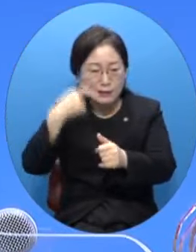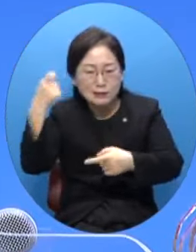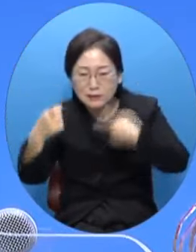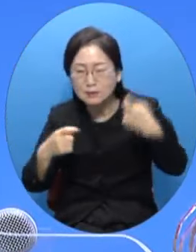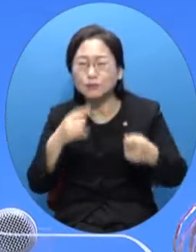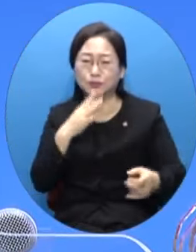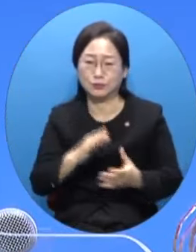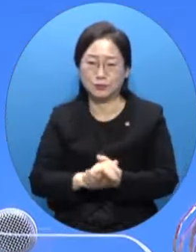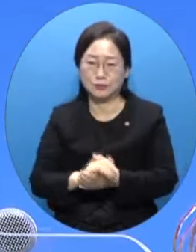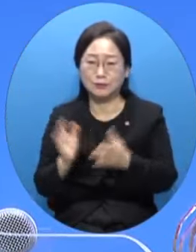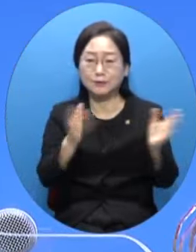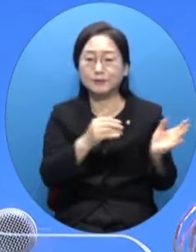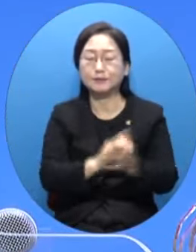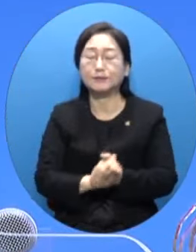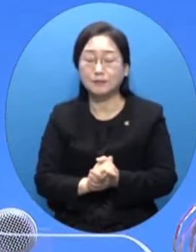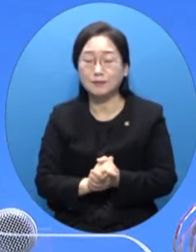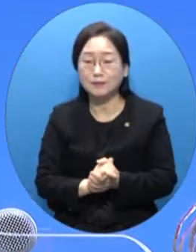그런데